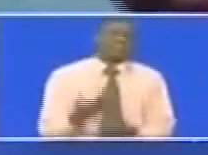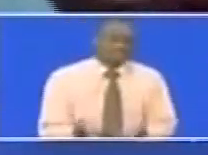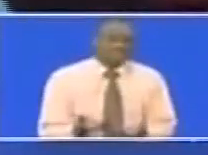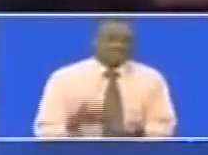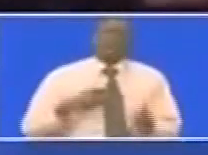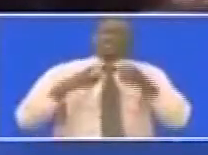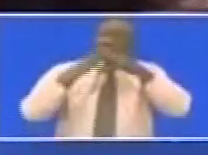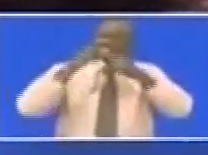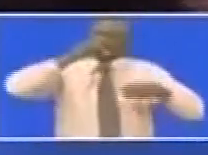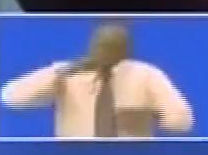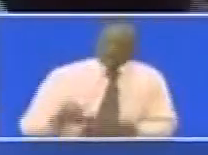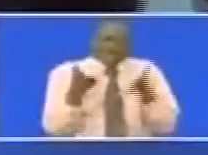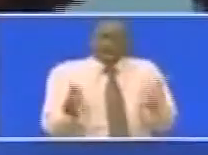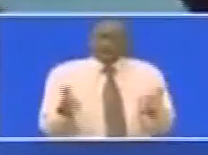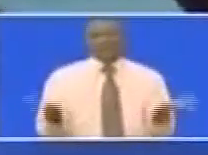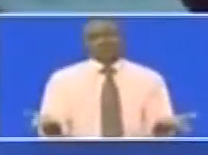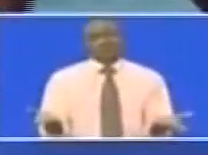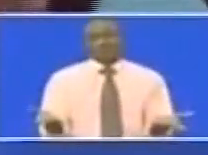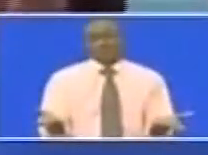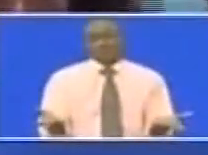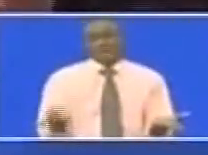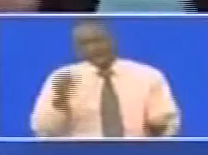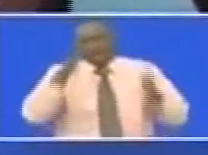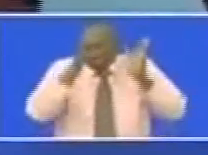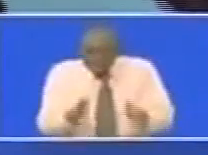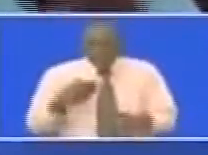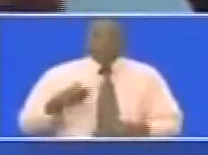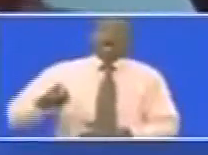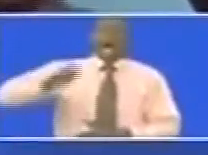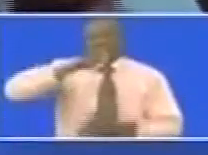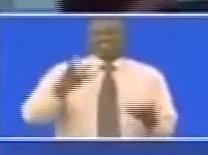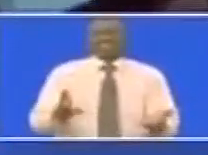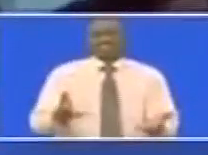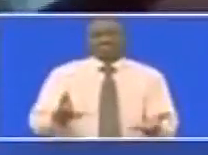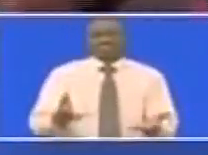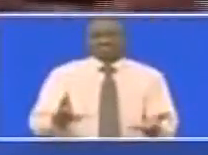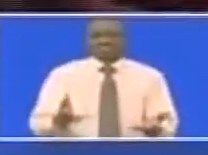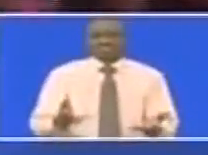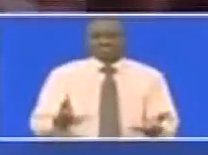of 70,000. This is again, someone is adding,